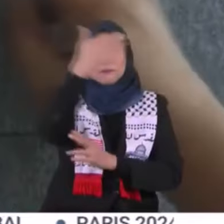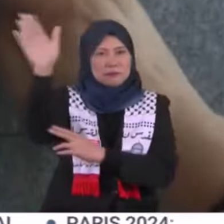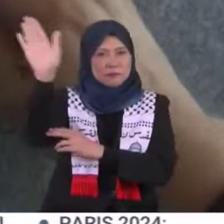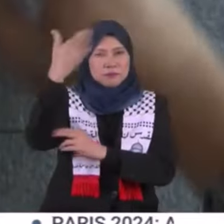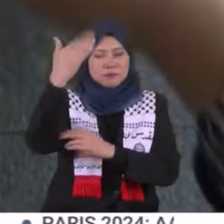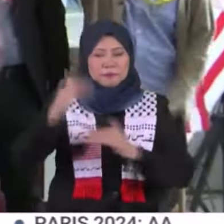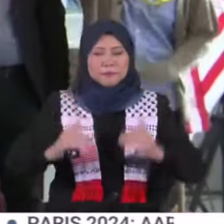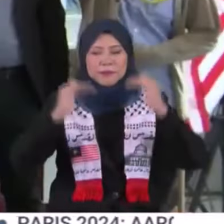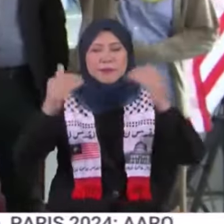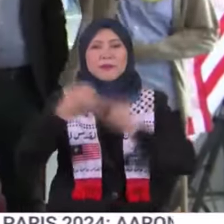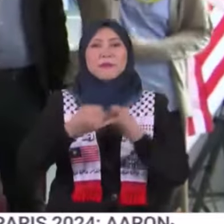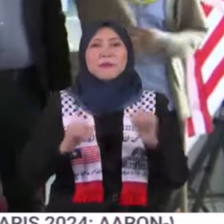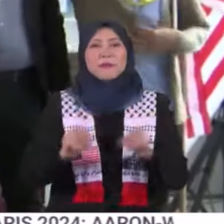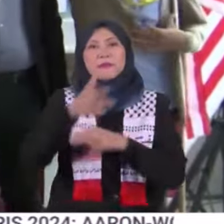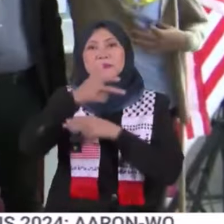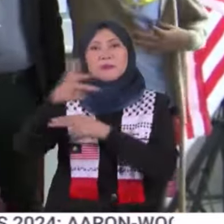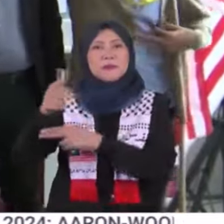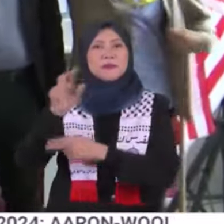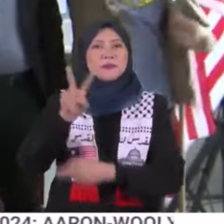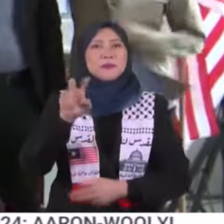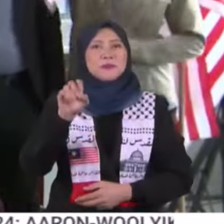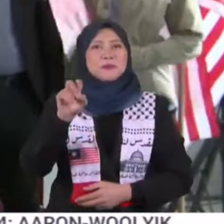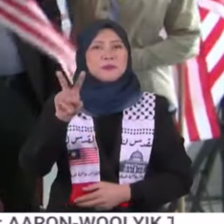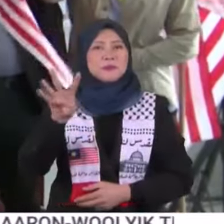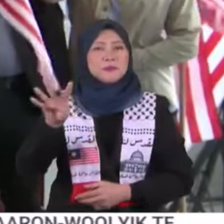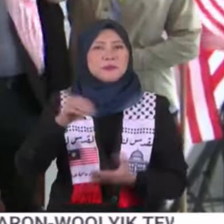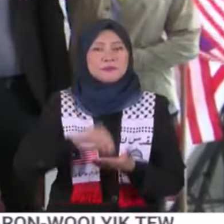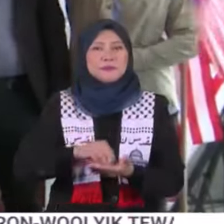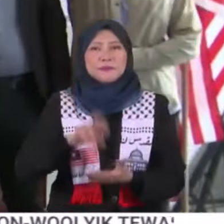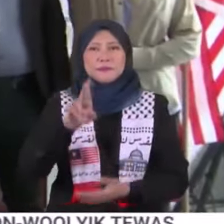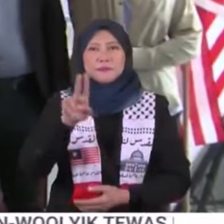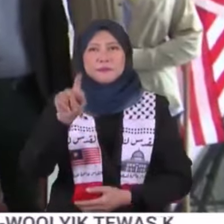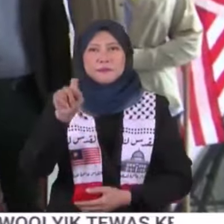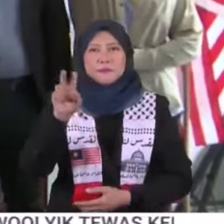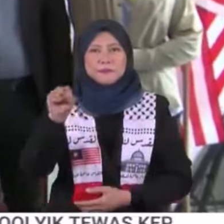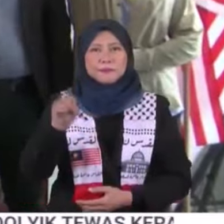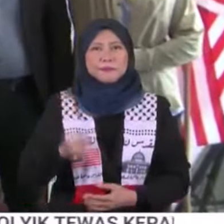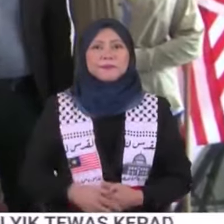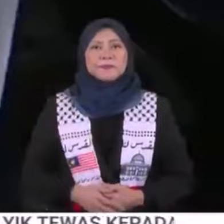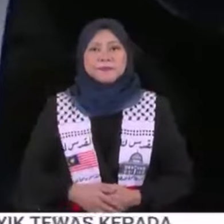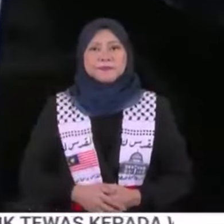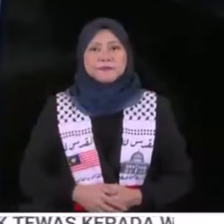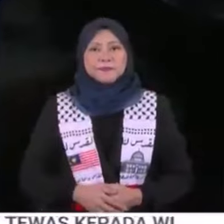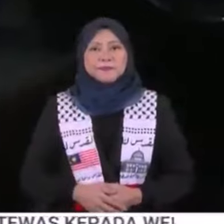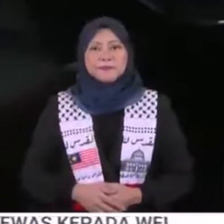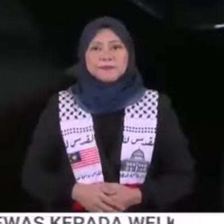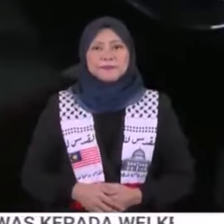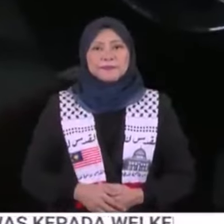Gemilang peringkat Jabatan Penyiaran 2024 di Angkasa Puri Kota Media.